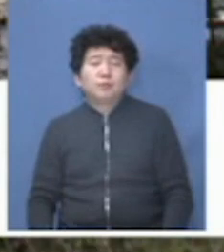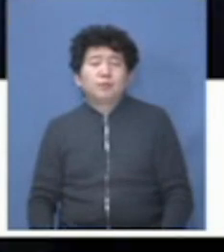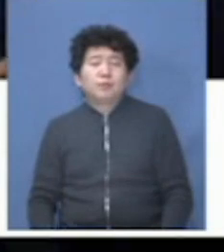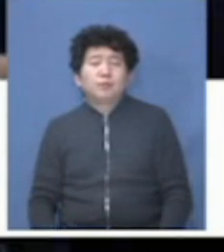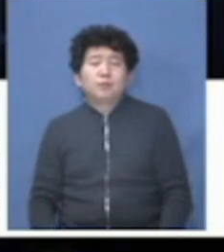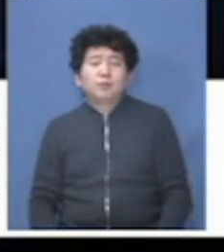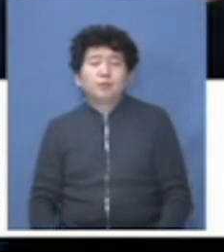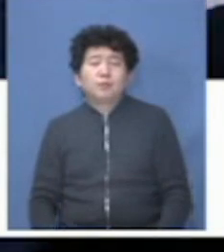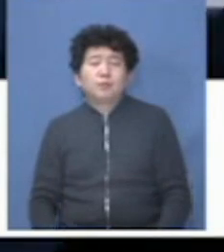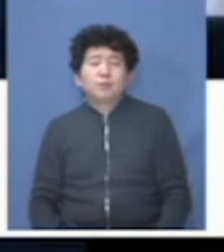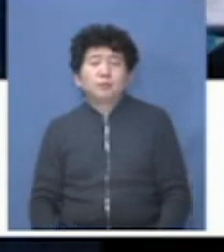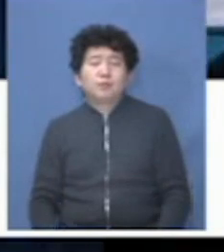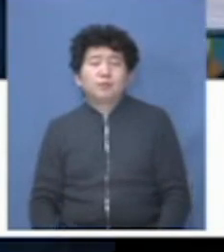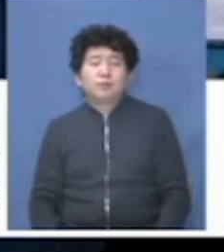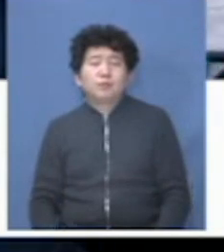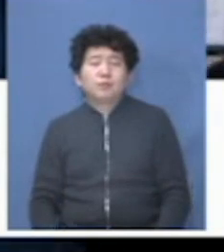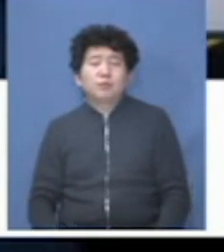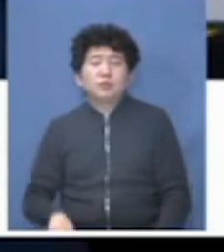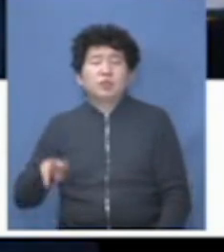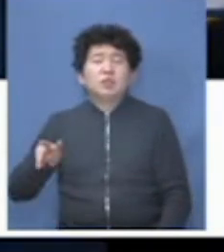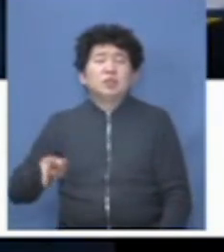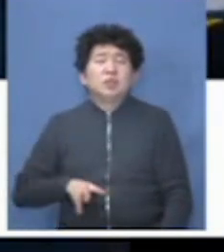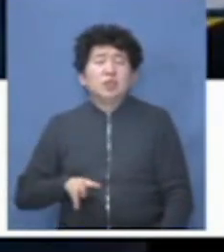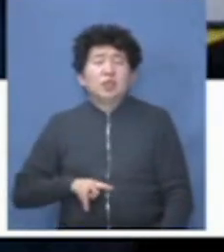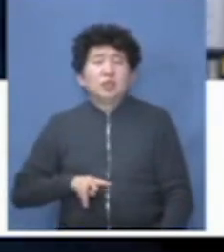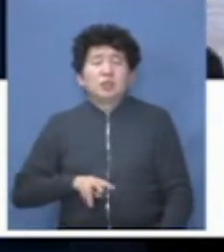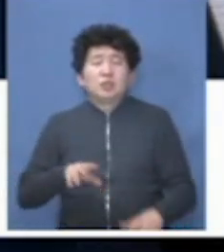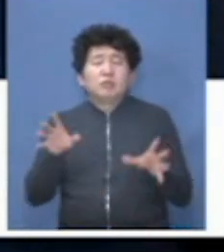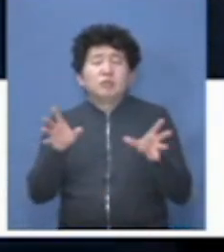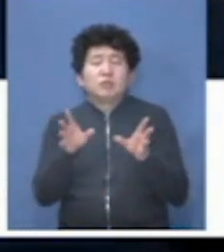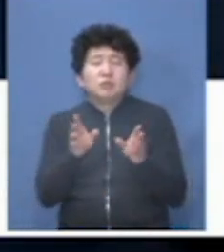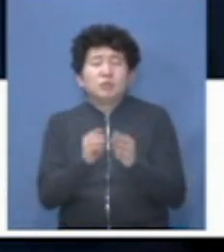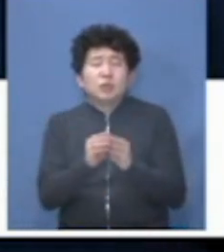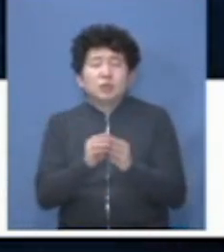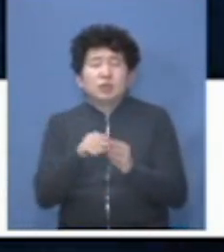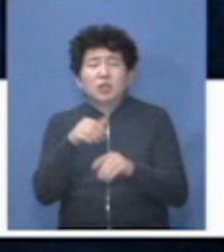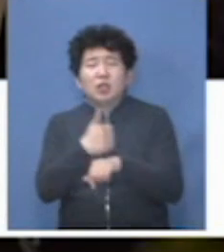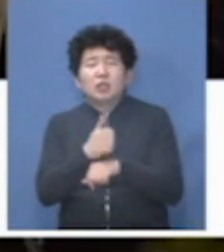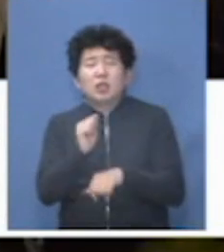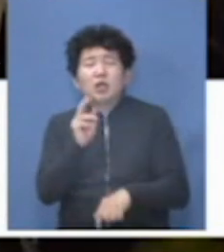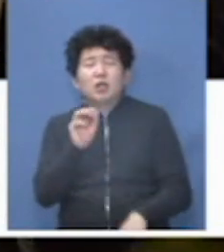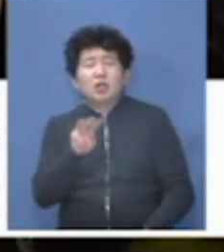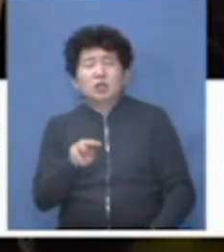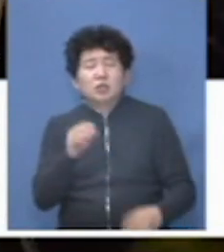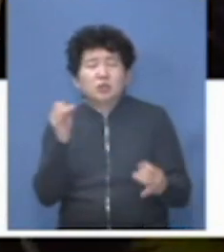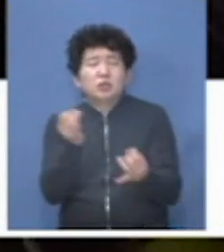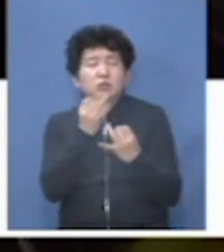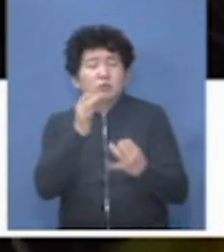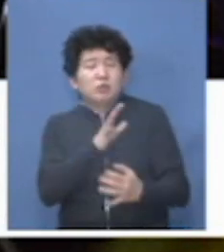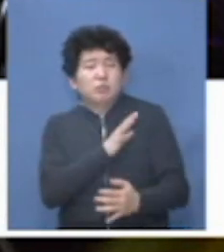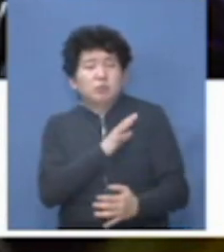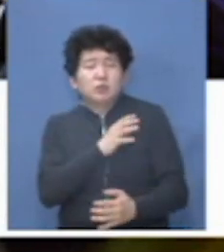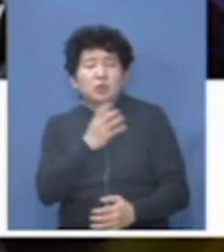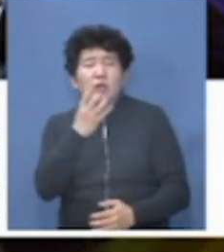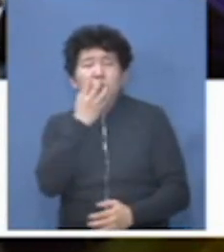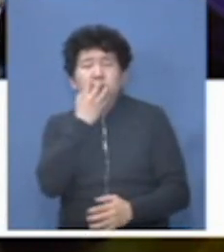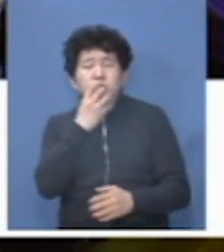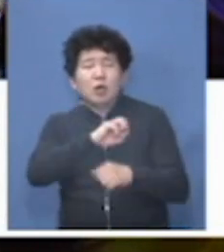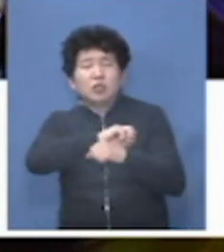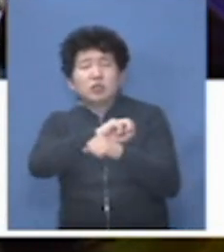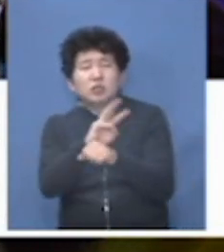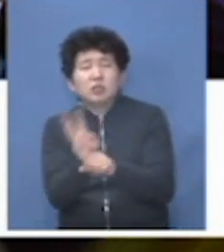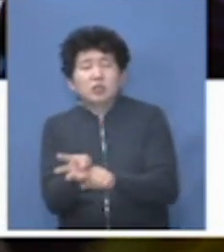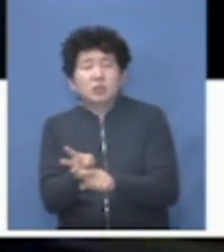қызметімен танысып, орталық басшылығымен алдағы уақытта іске асырылатын бастамаларды талқылады. Облыс орталығы жылумен қамтып отырған мекеме